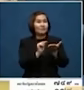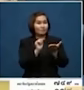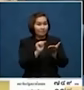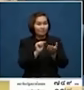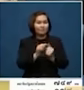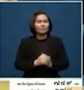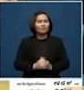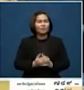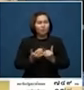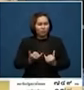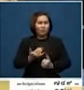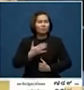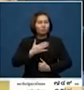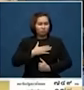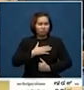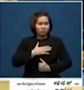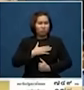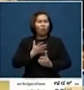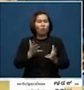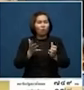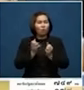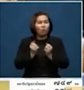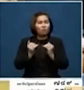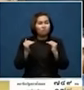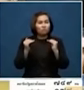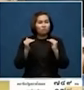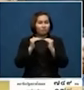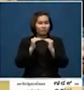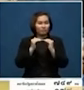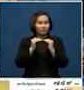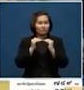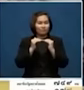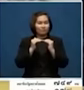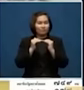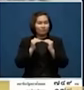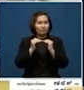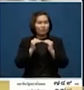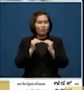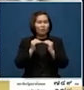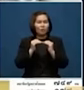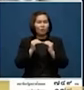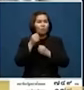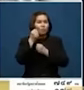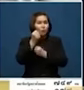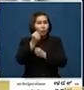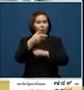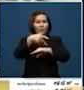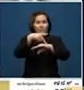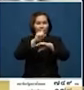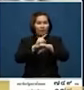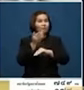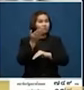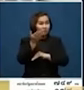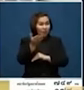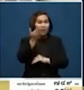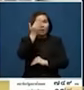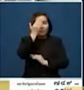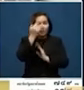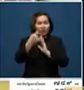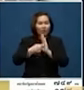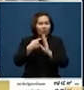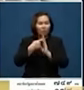ข้ามาทำหน้าที่ประธานรัฐสภาแทนนะครับและท่านประธานพรเพชรก็ดูเหมือนว่าครึ่งเช้า